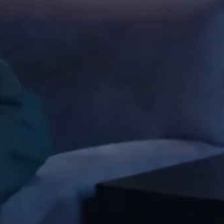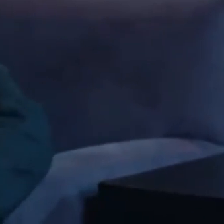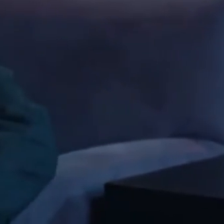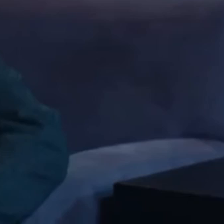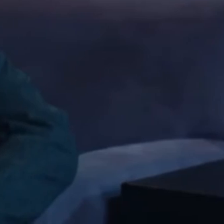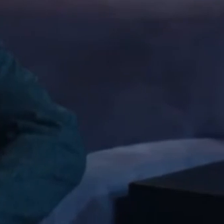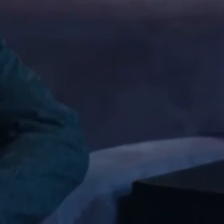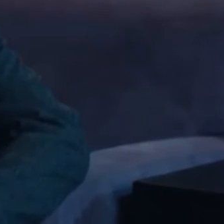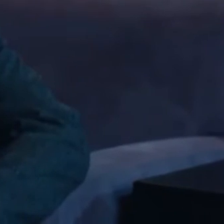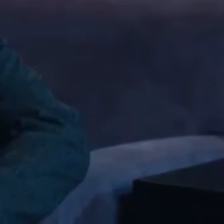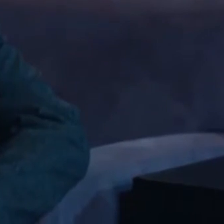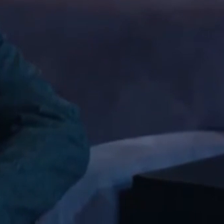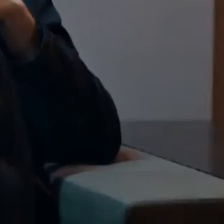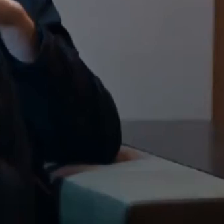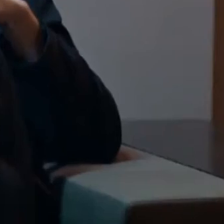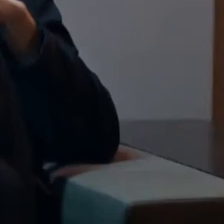geçti.